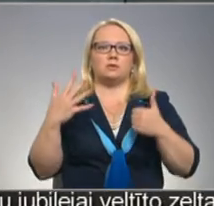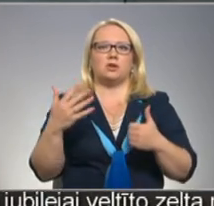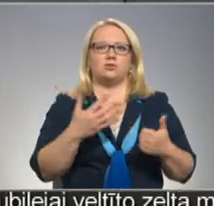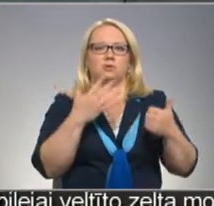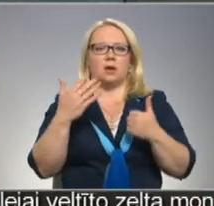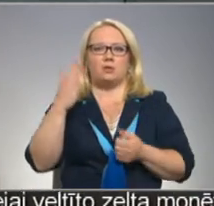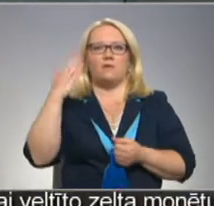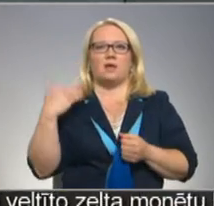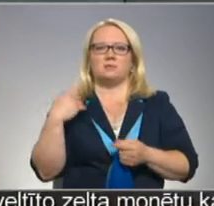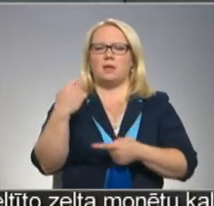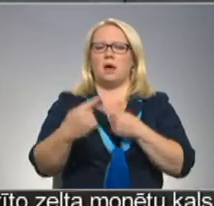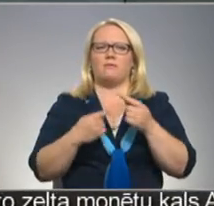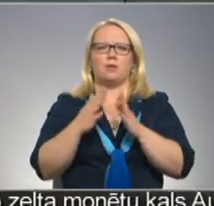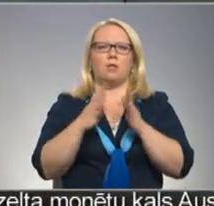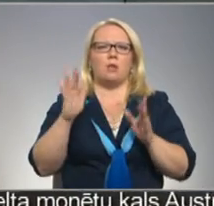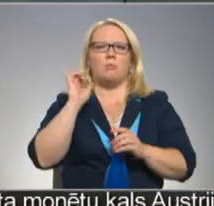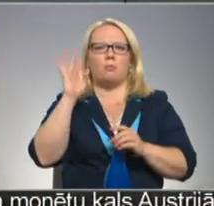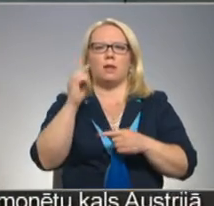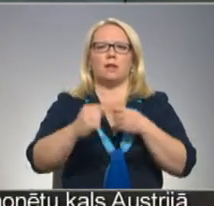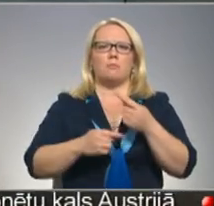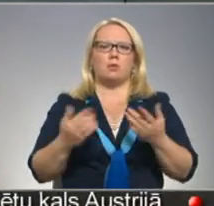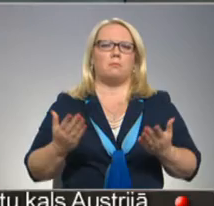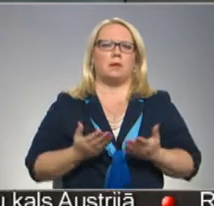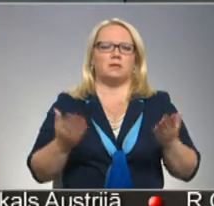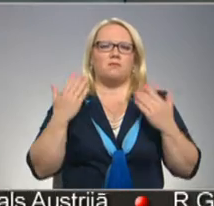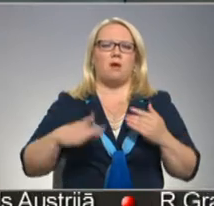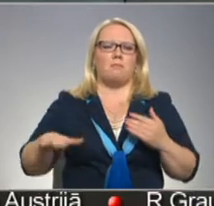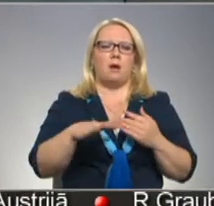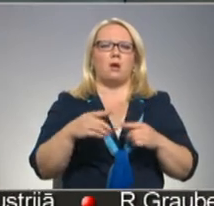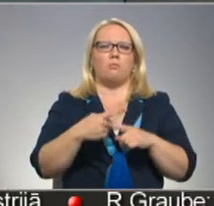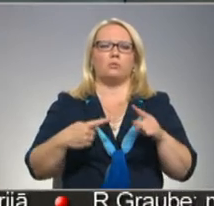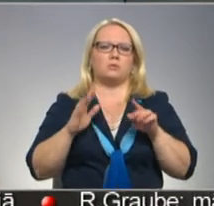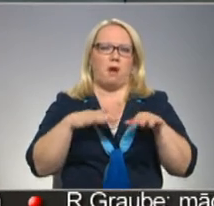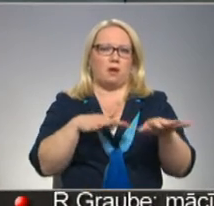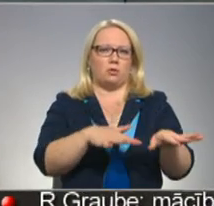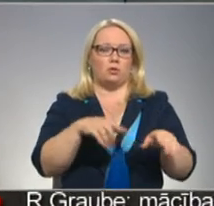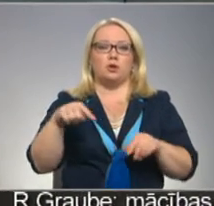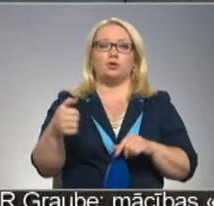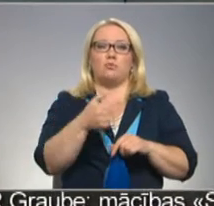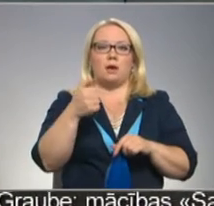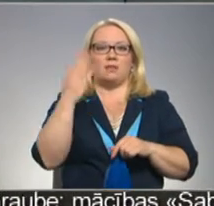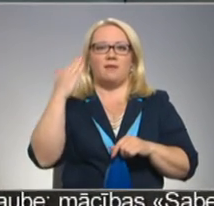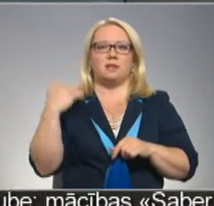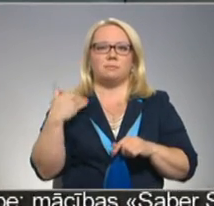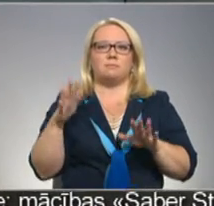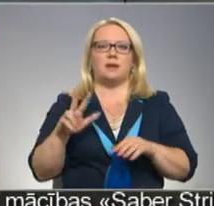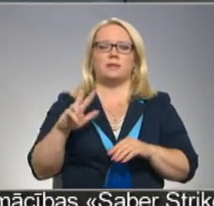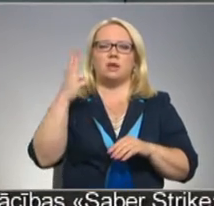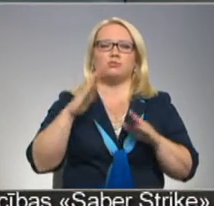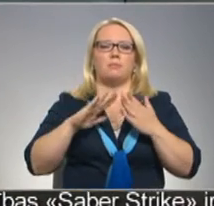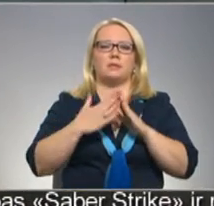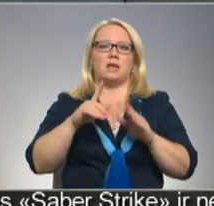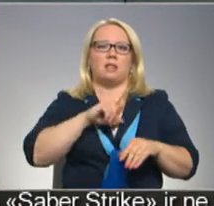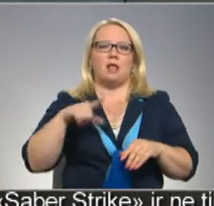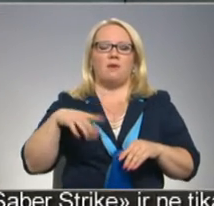Iepriekšējos 6 gadus Ventspilī ar vien lielāku popularitāti iemantoja piedzīvojumu parka pusmaratons. Šogad Ventspils kļūs par 3.